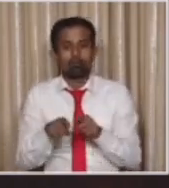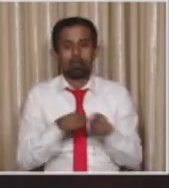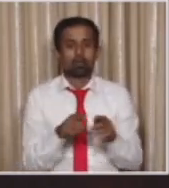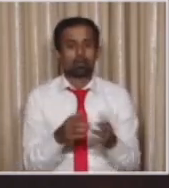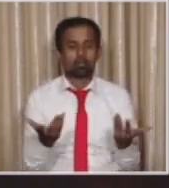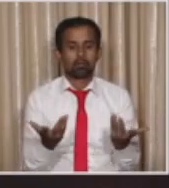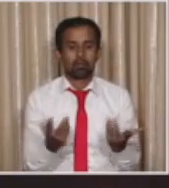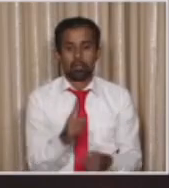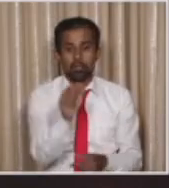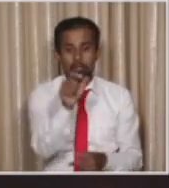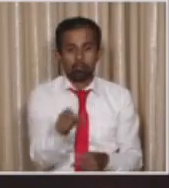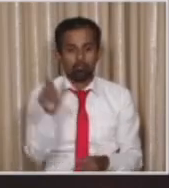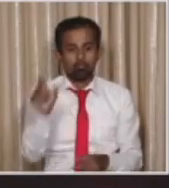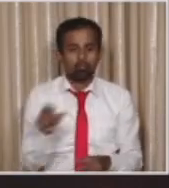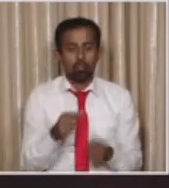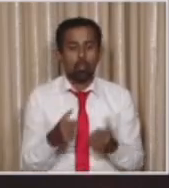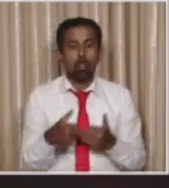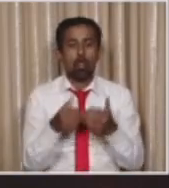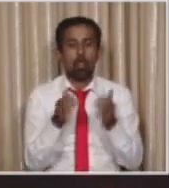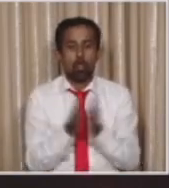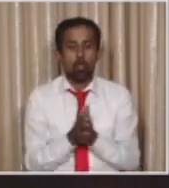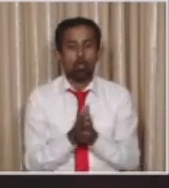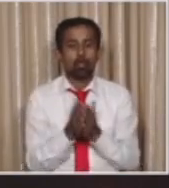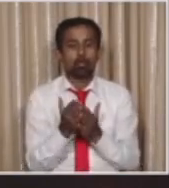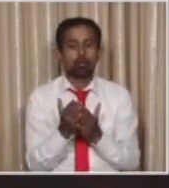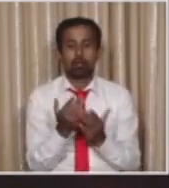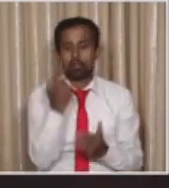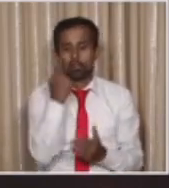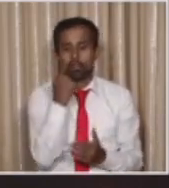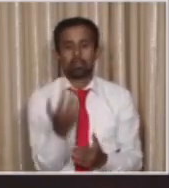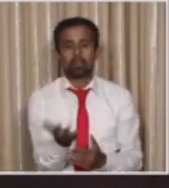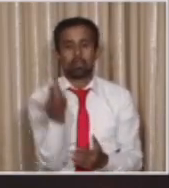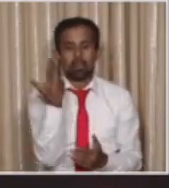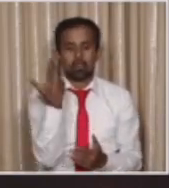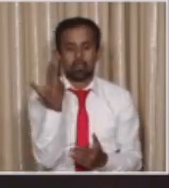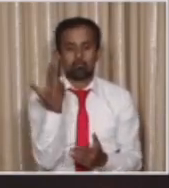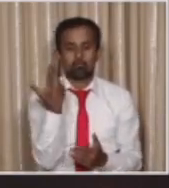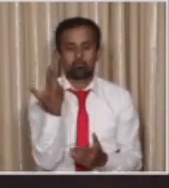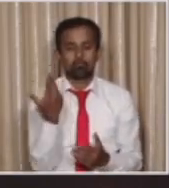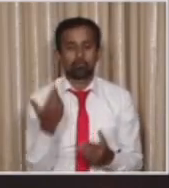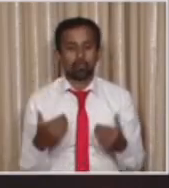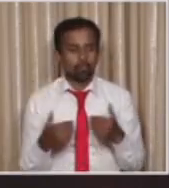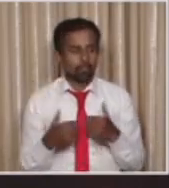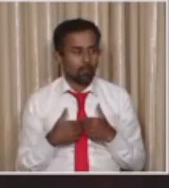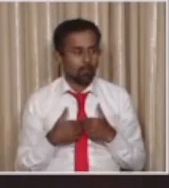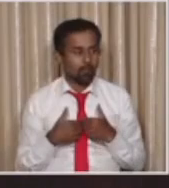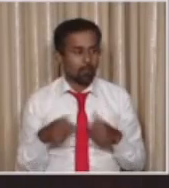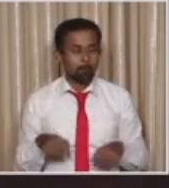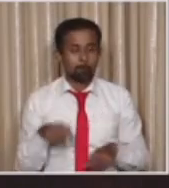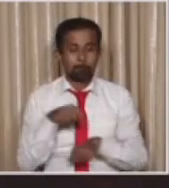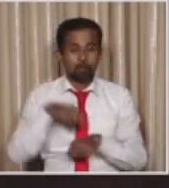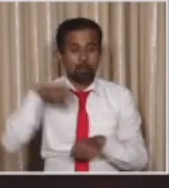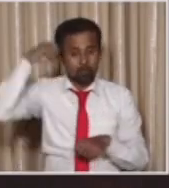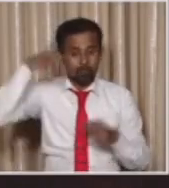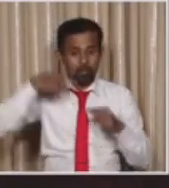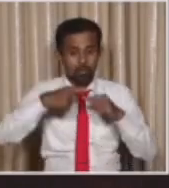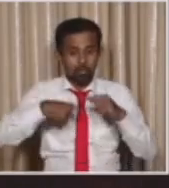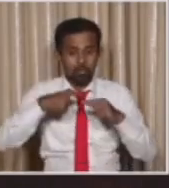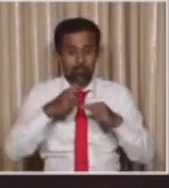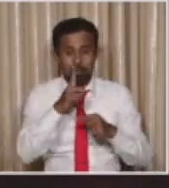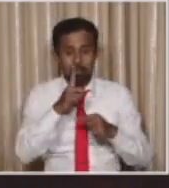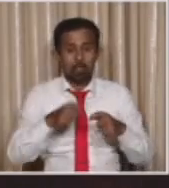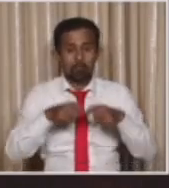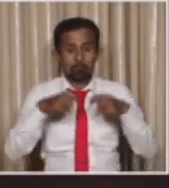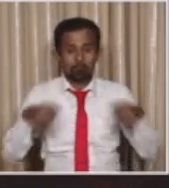එක මිනිහෙක්වත් සමස්ත චිත්‍රය දැක්කේ නැහැ. දැන් අපි මේ වන විට විදුලි ඒකක නිෂ්පාදන ඒකකයක